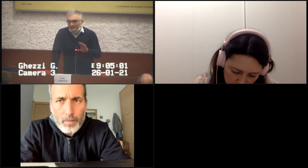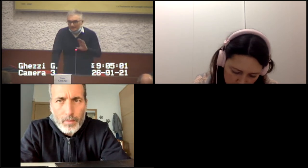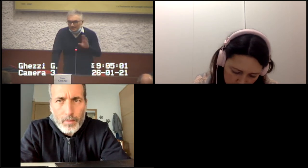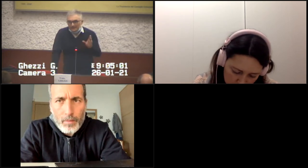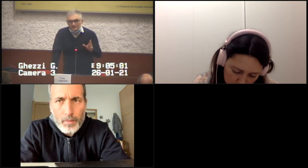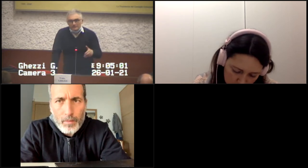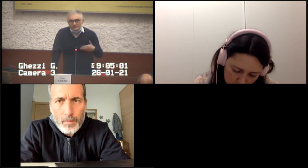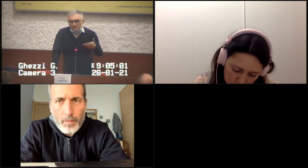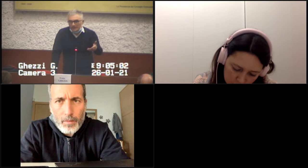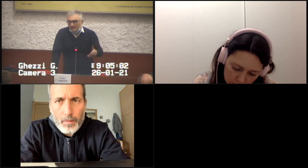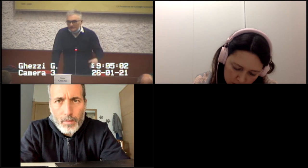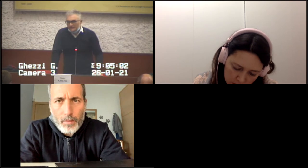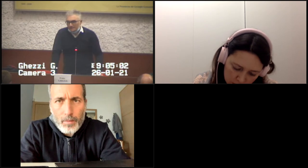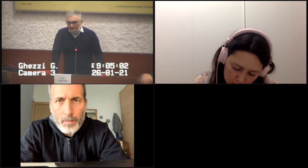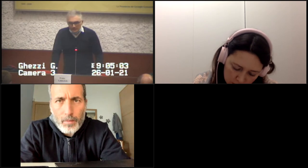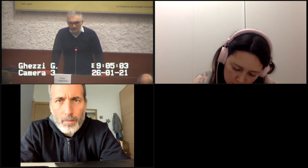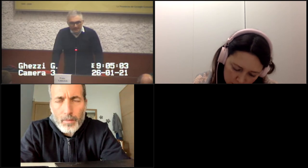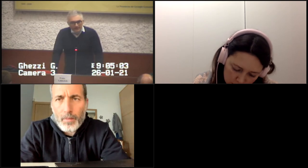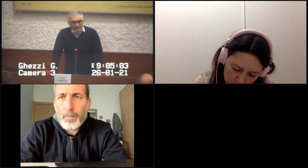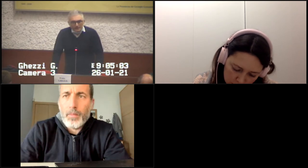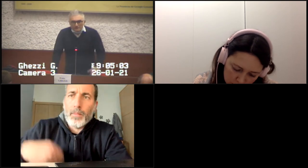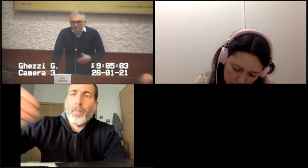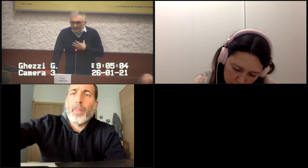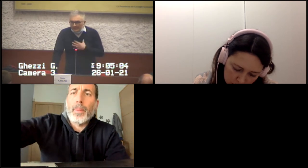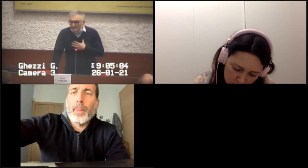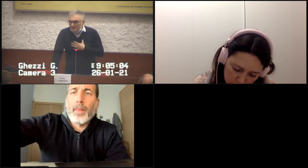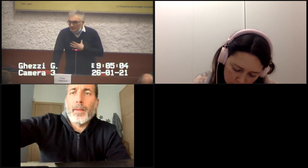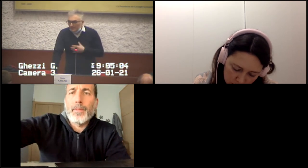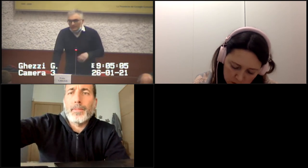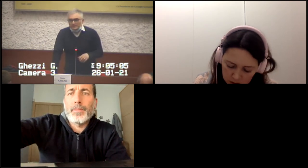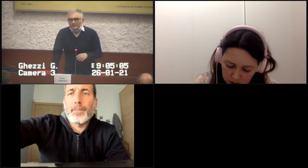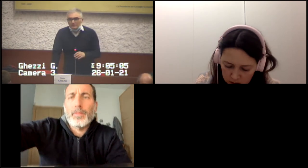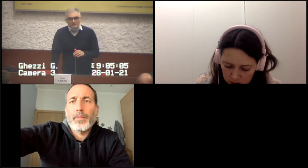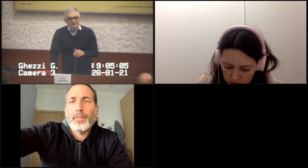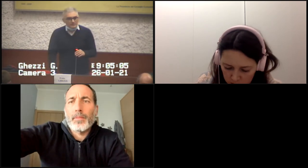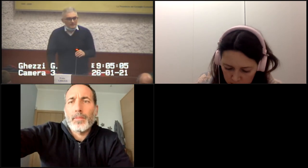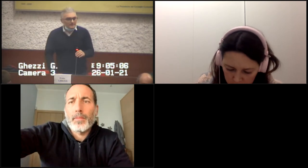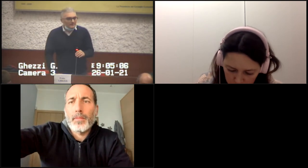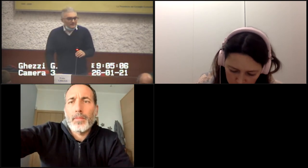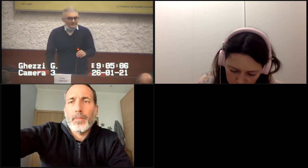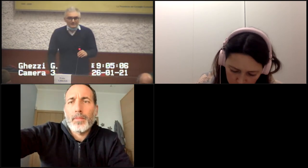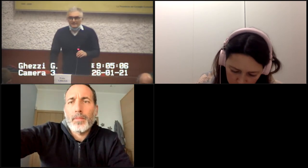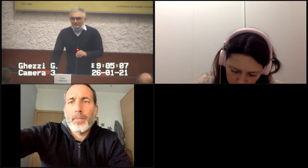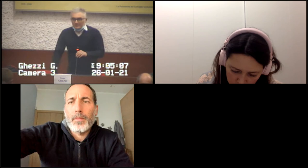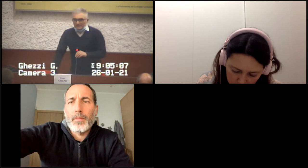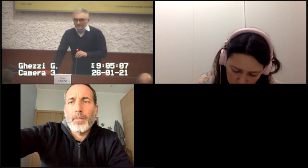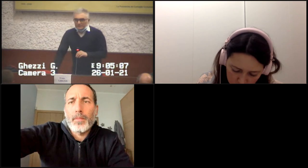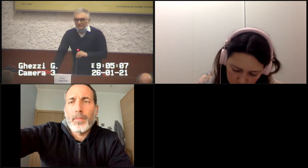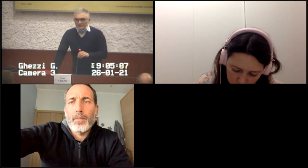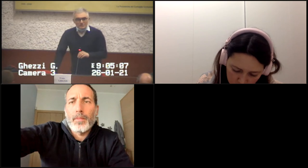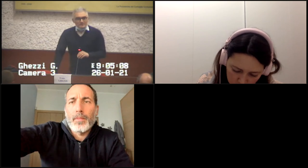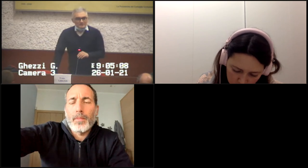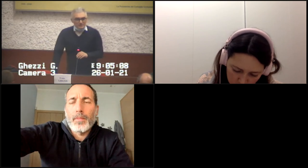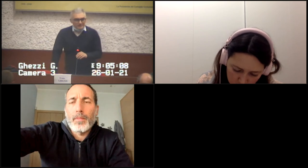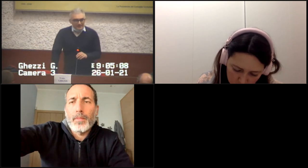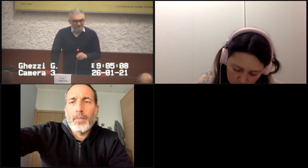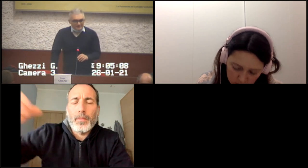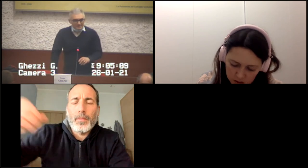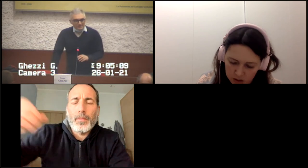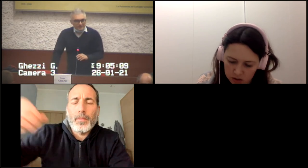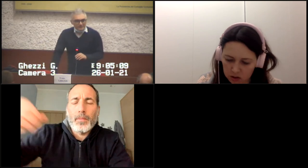da parte di una iniziativa regionale. Tendenzialmente, per mia vocazione, preferisco l'incentivo